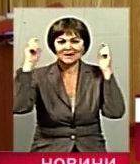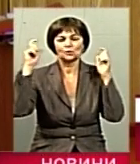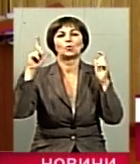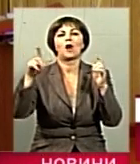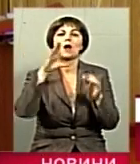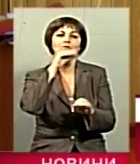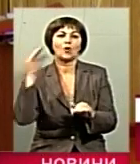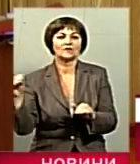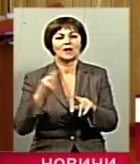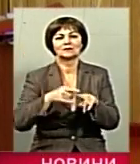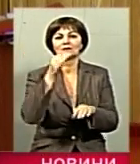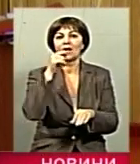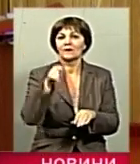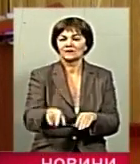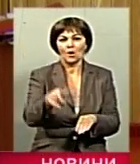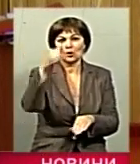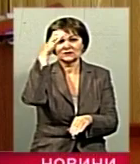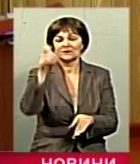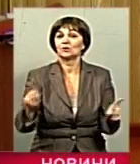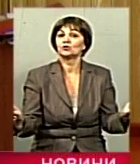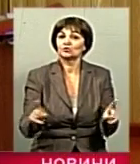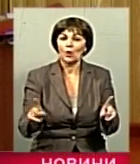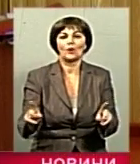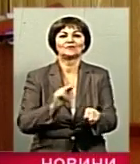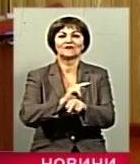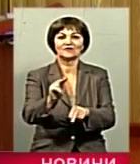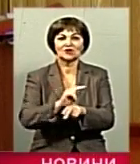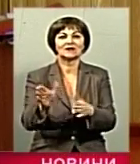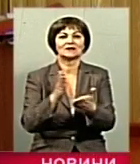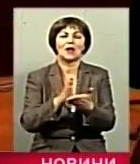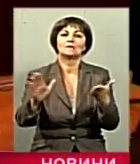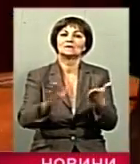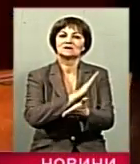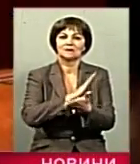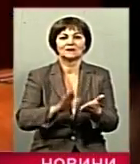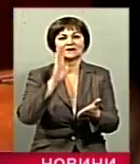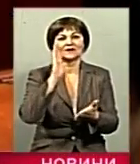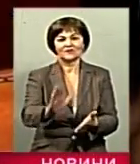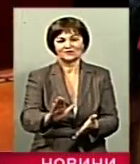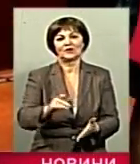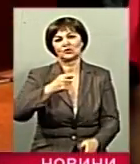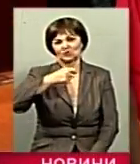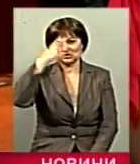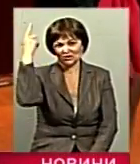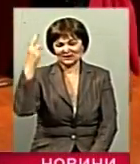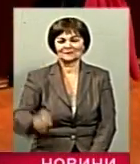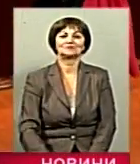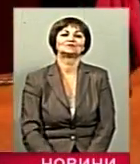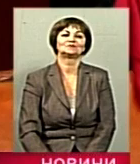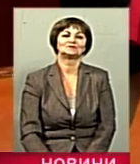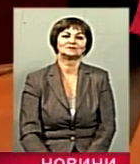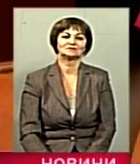тому і привабливість чеської освіти в тому, що навчання чеською мовою є безкоштовним в Чехії. Наталія